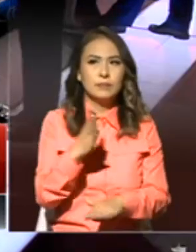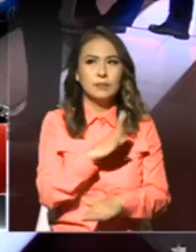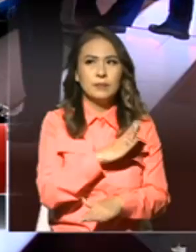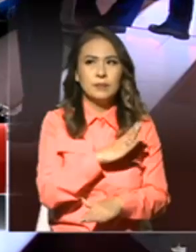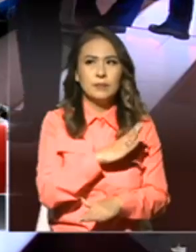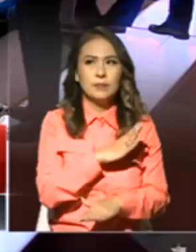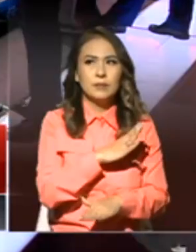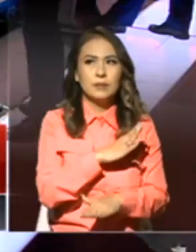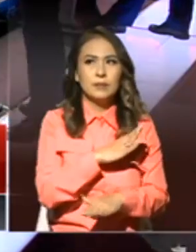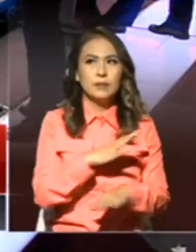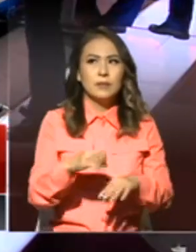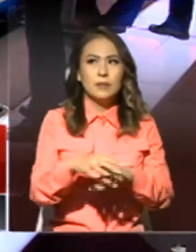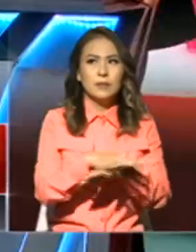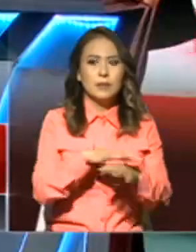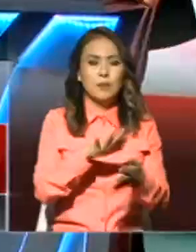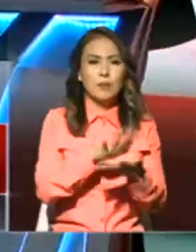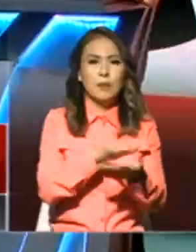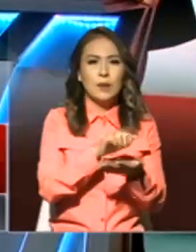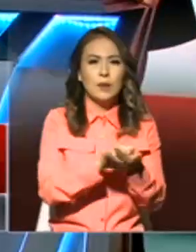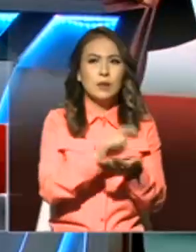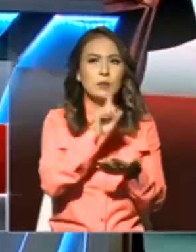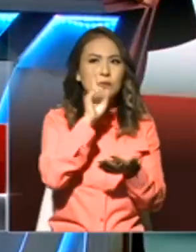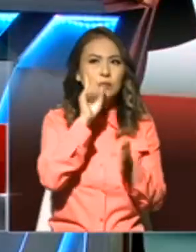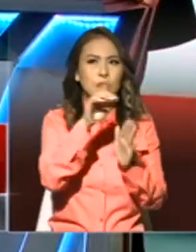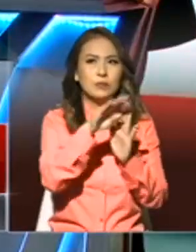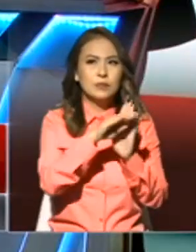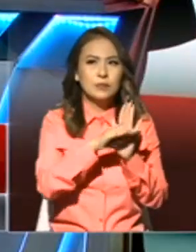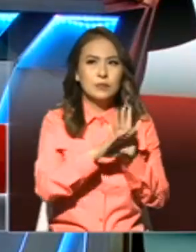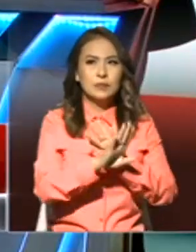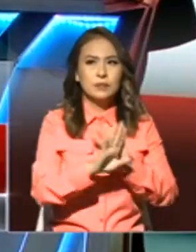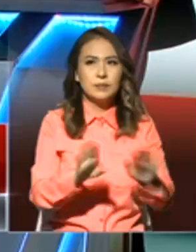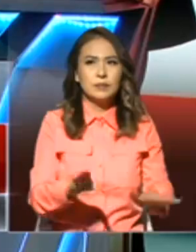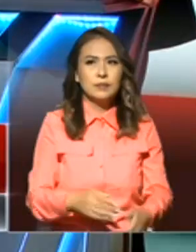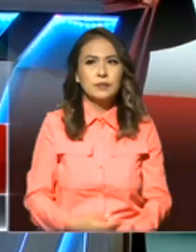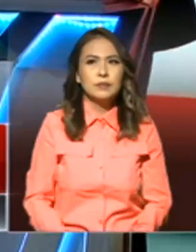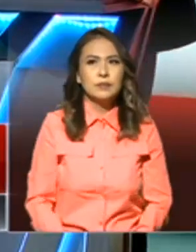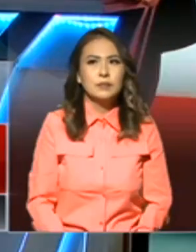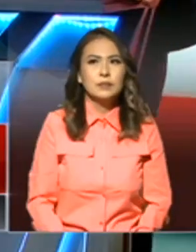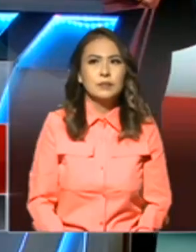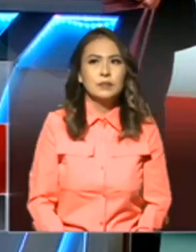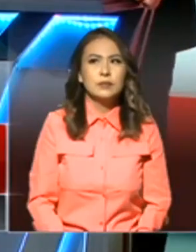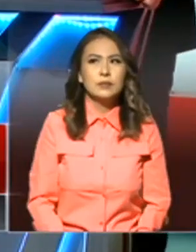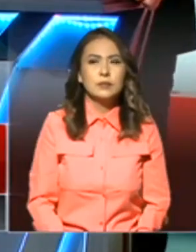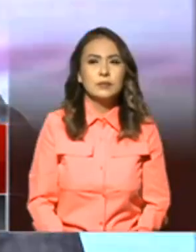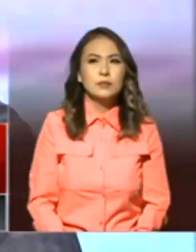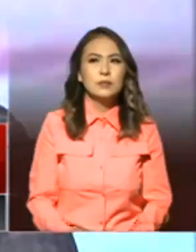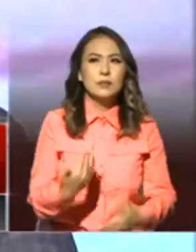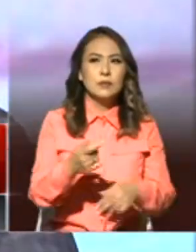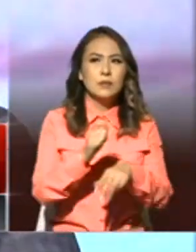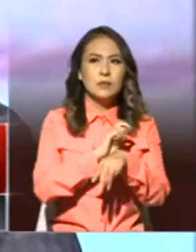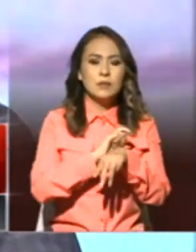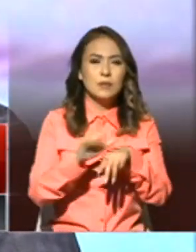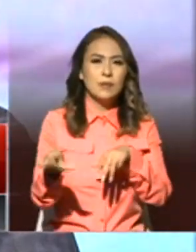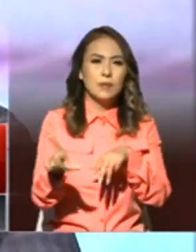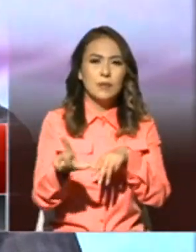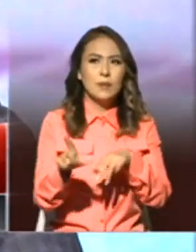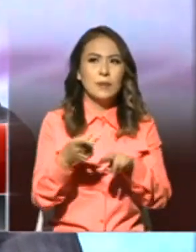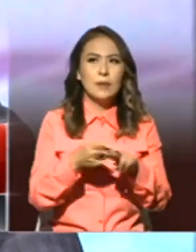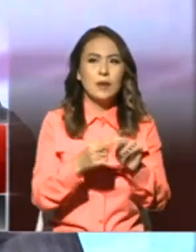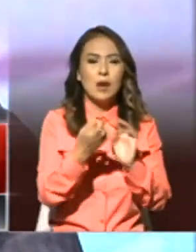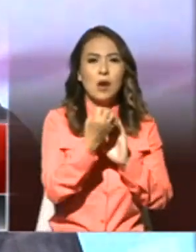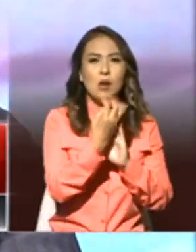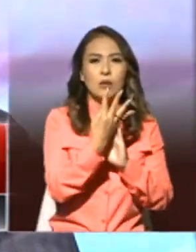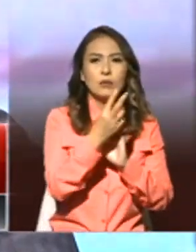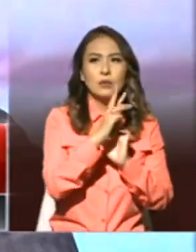тек қана жастар бағдарламасы құртқан жоқ, оның көптеген сол бір үлкен қыздырып жіберген мәселе болды. Сосын айтайын, 14 миллион